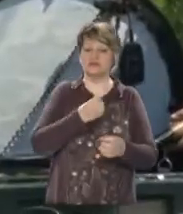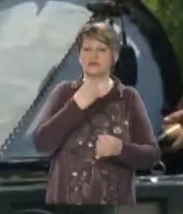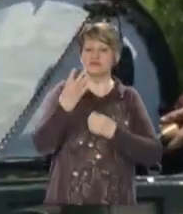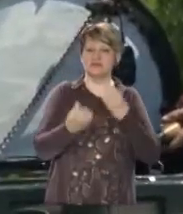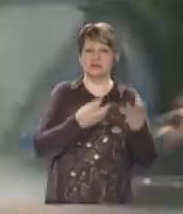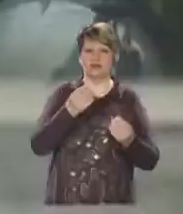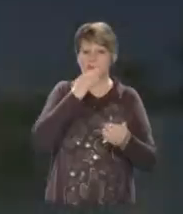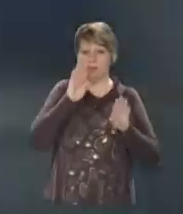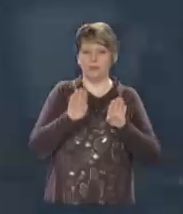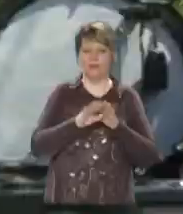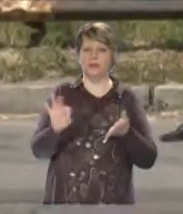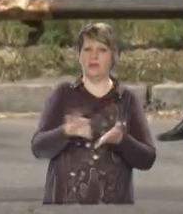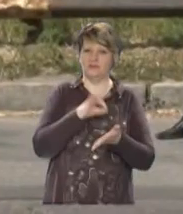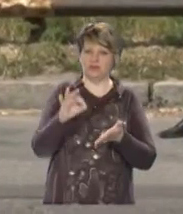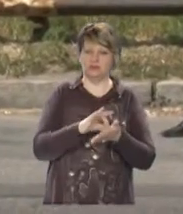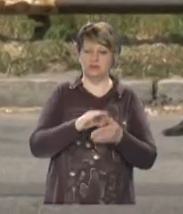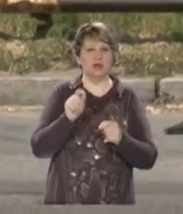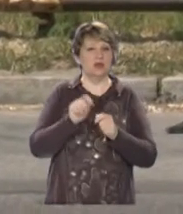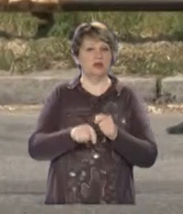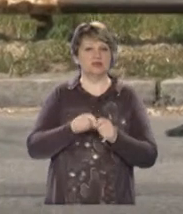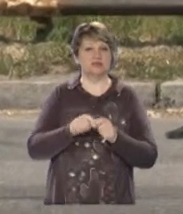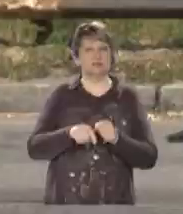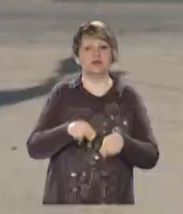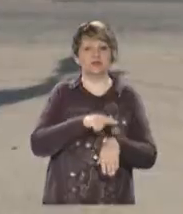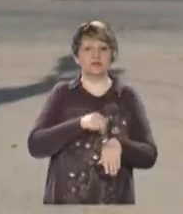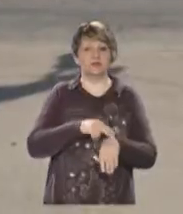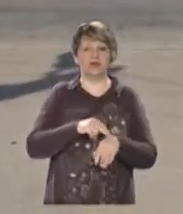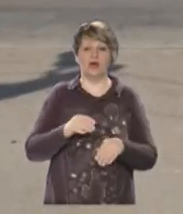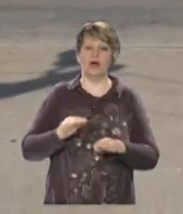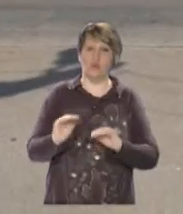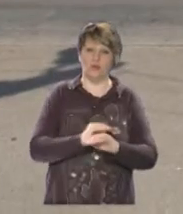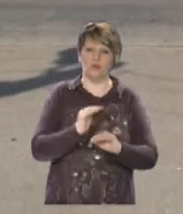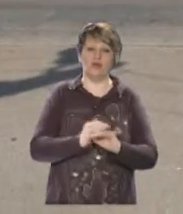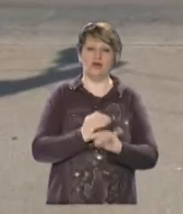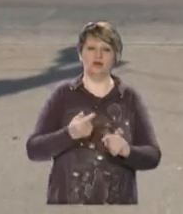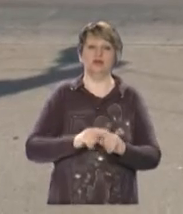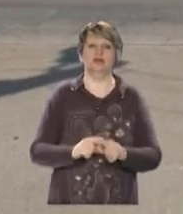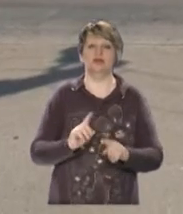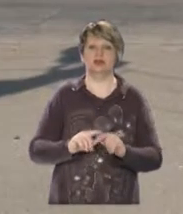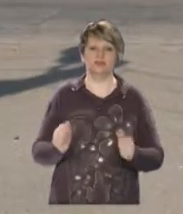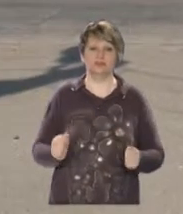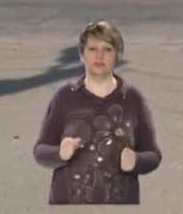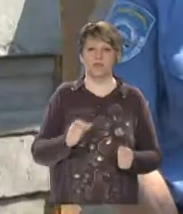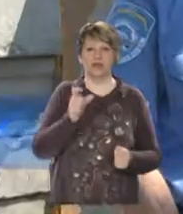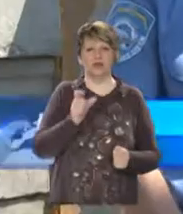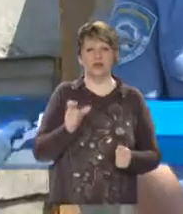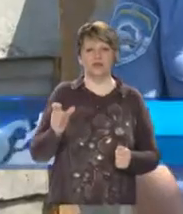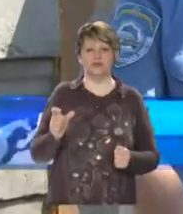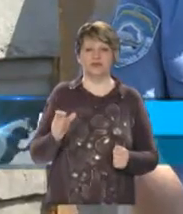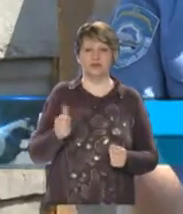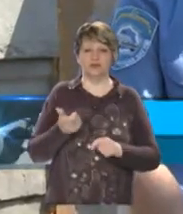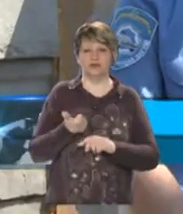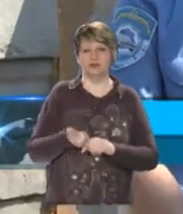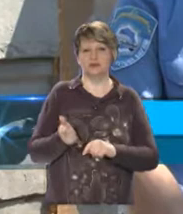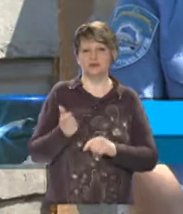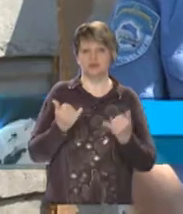квітами, як на українській вишиванці. Інспектори Державної патрульної служби схвалюють нове екстер'єрне рішення оборонних споруд. Людяніші люди